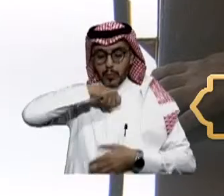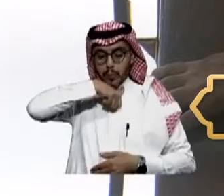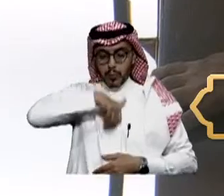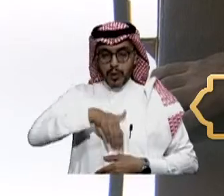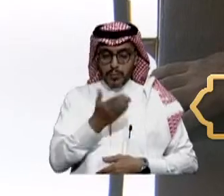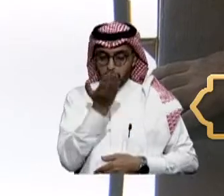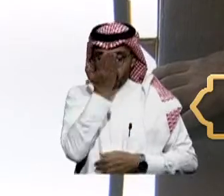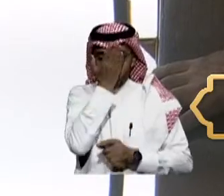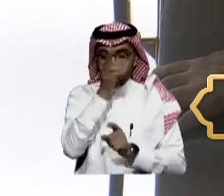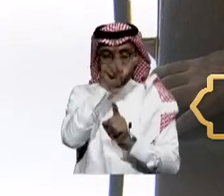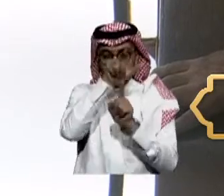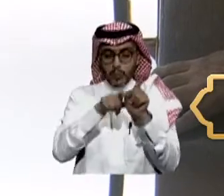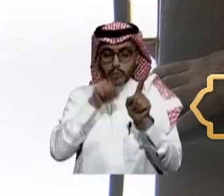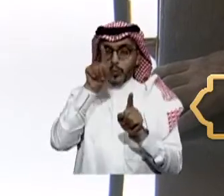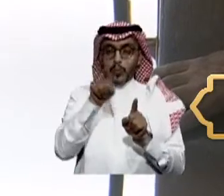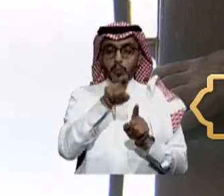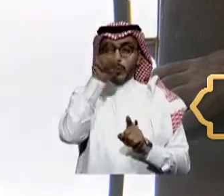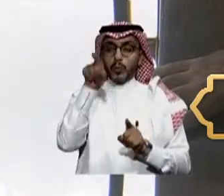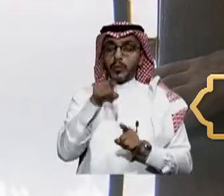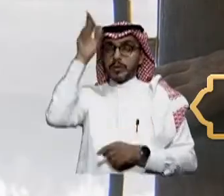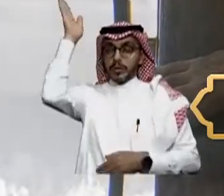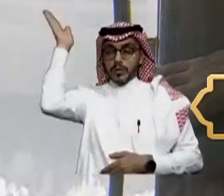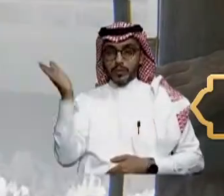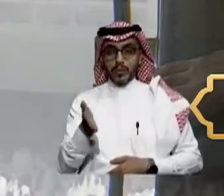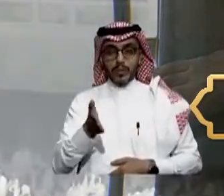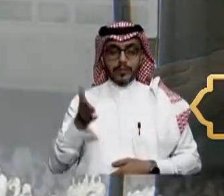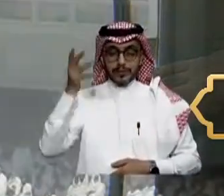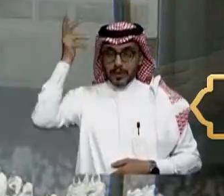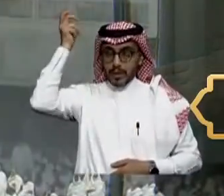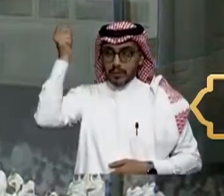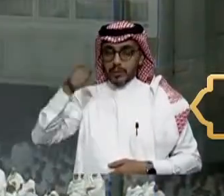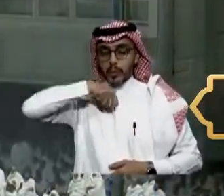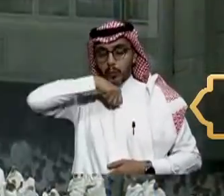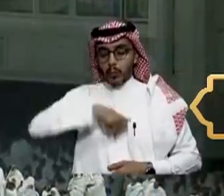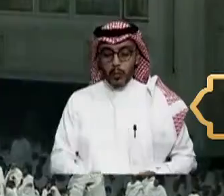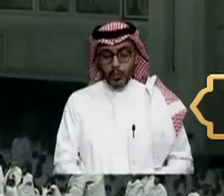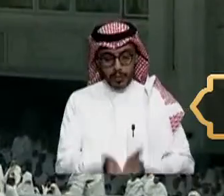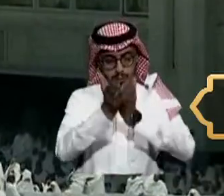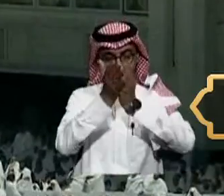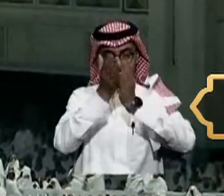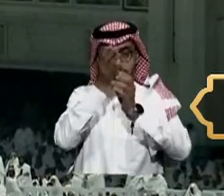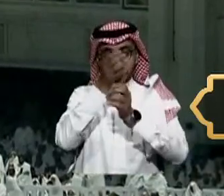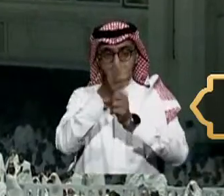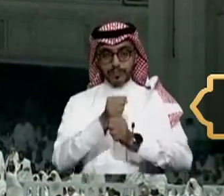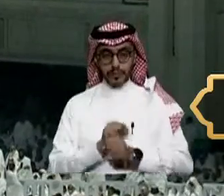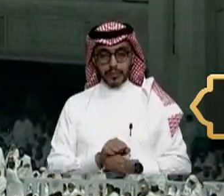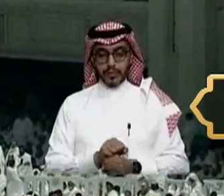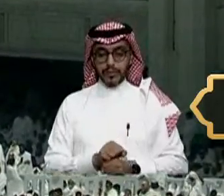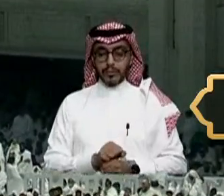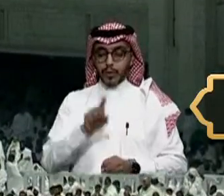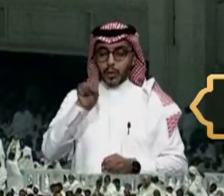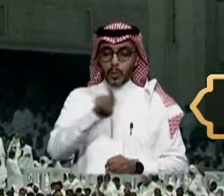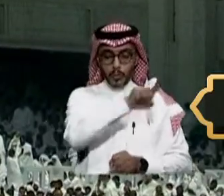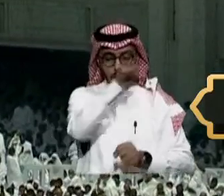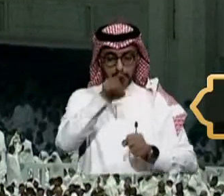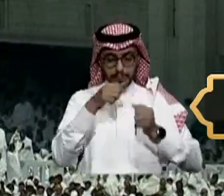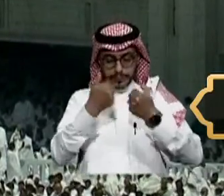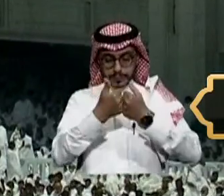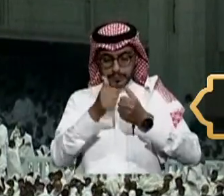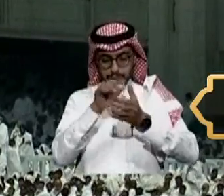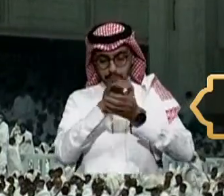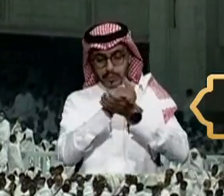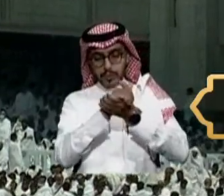محمدا عبده ورسوله اللهم صل وسلم على عبدك ورسولك محمد وعلى الهه